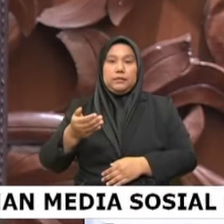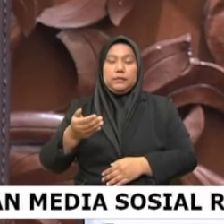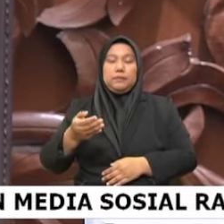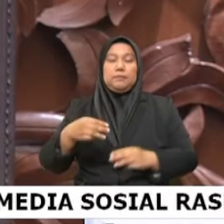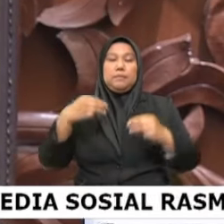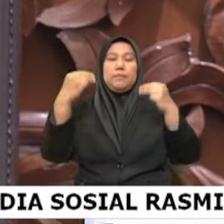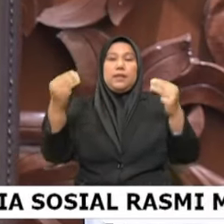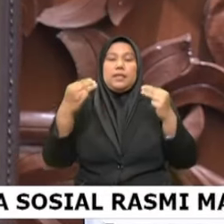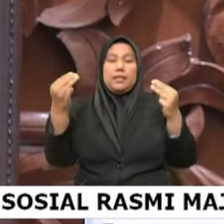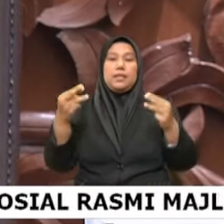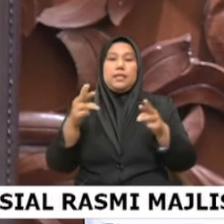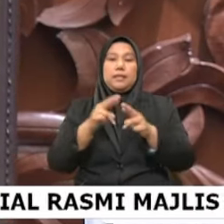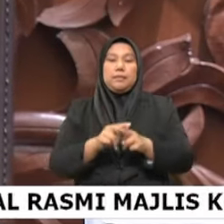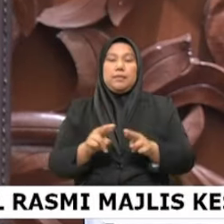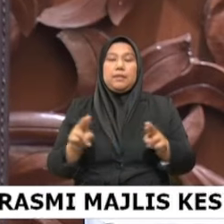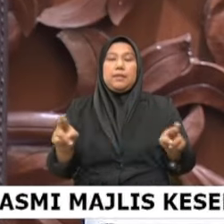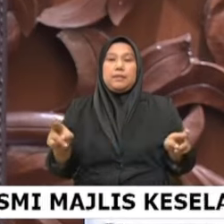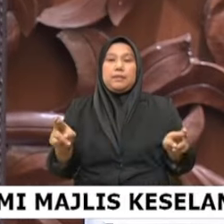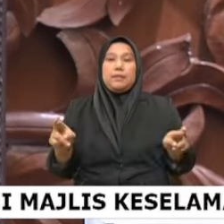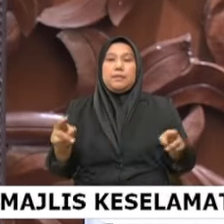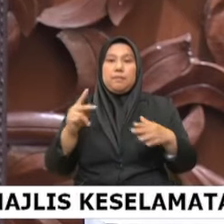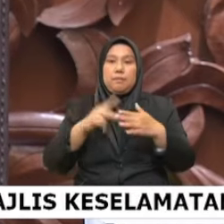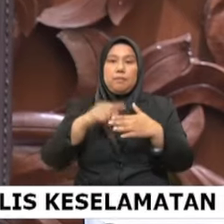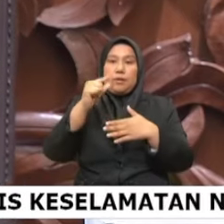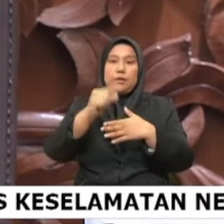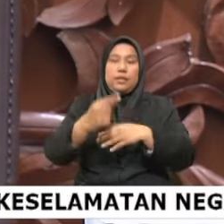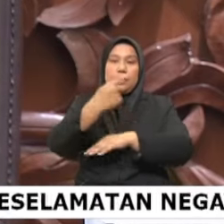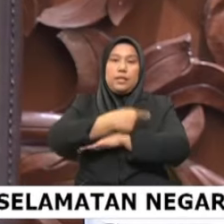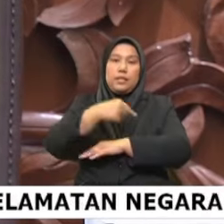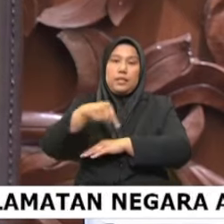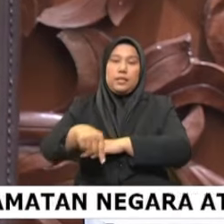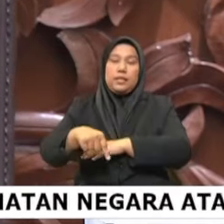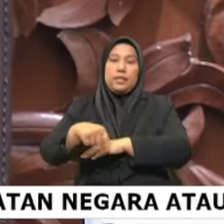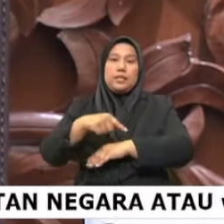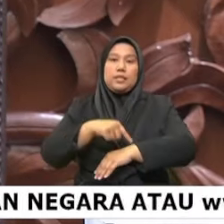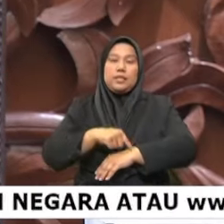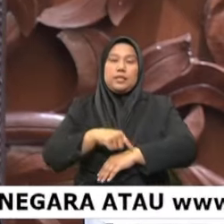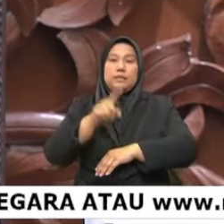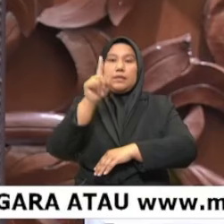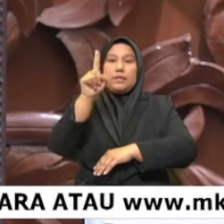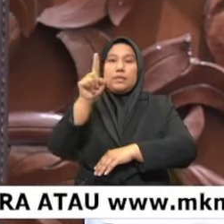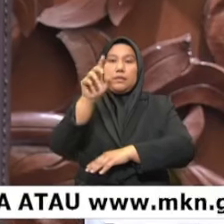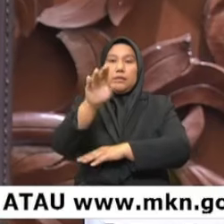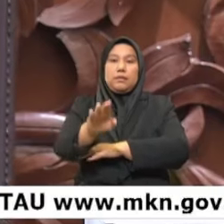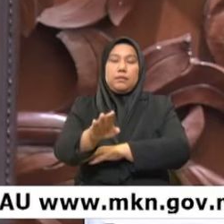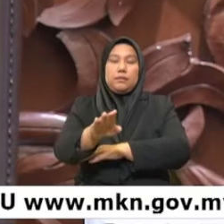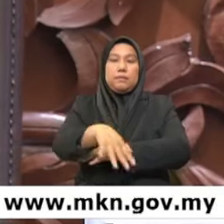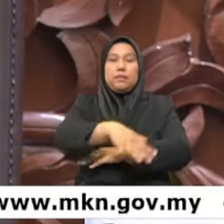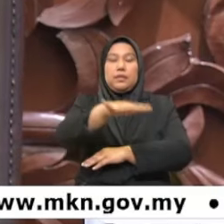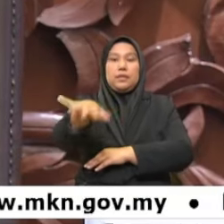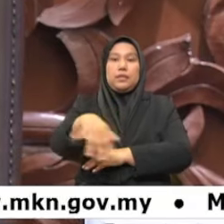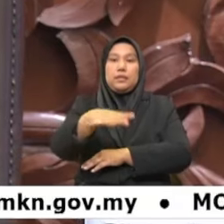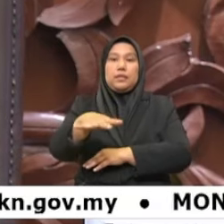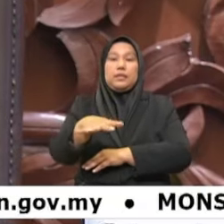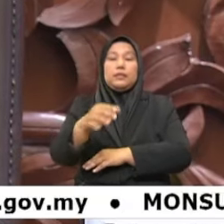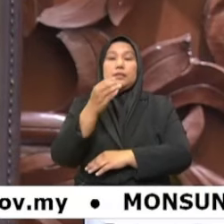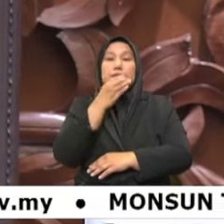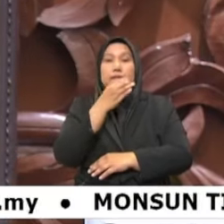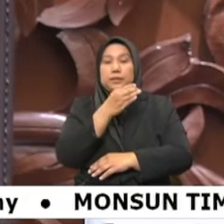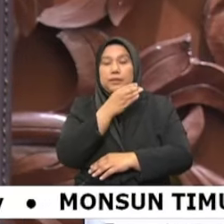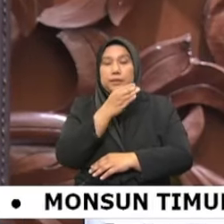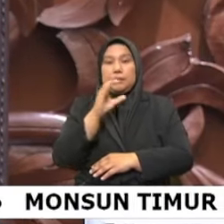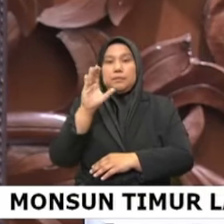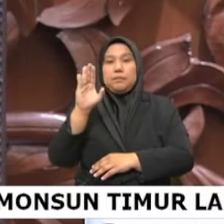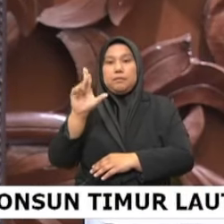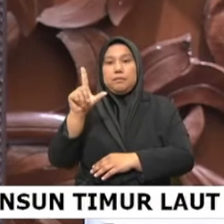majlis perasmian program pada hari ini jam 1 petang di pekarangan kafeteria di blok utama.